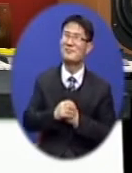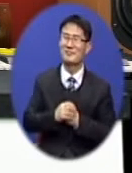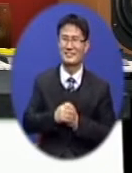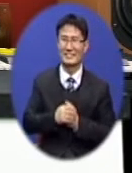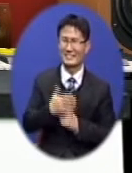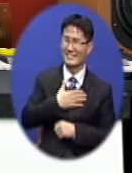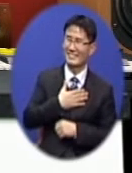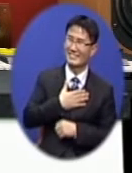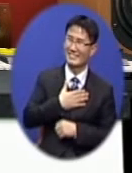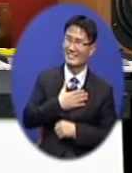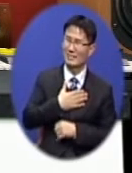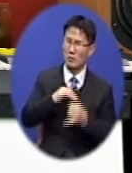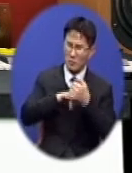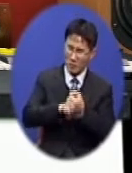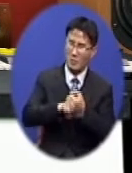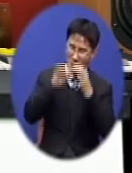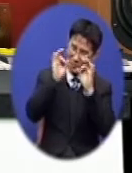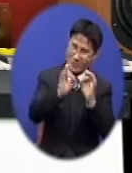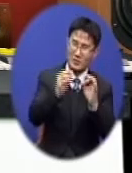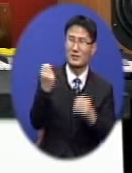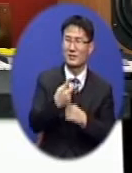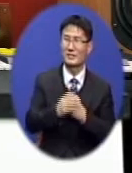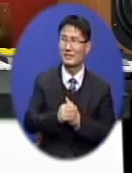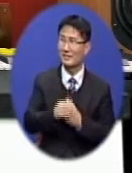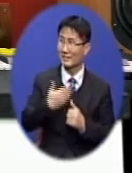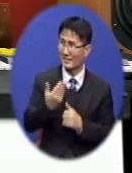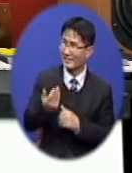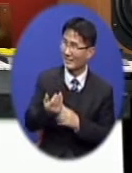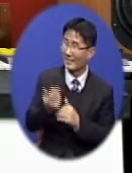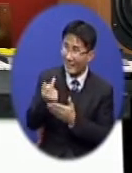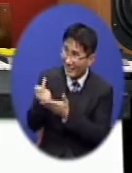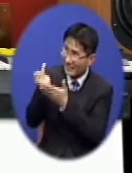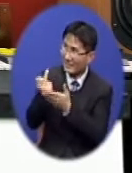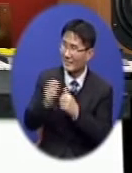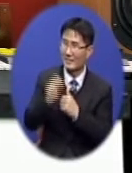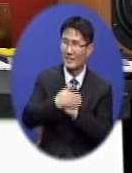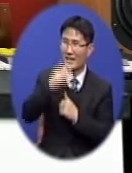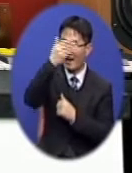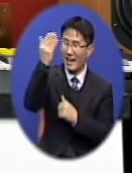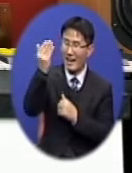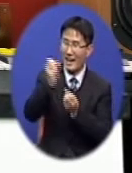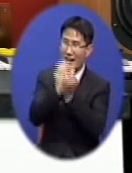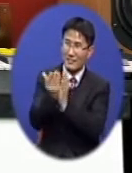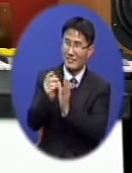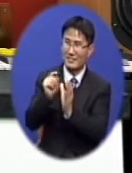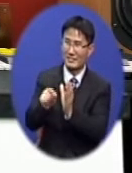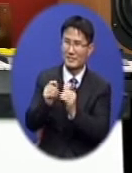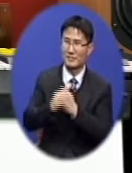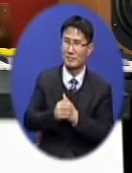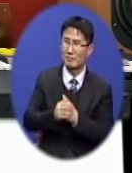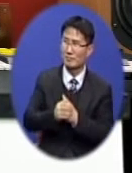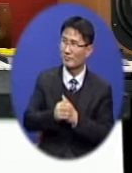자, 내가 네. 꼭 보도록 하겠고 네. 우리 형님은 또 우리 안 믿고 사랑 네. 어머니 정말 네. 그